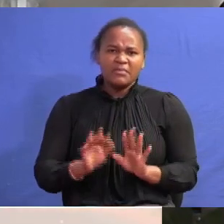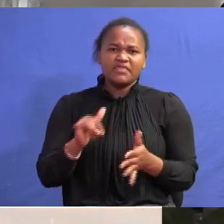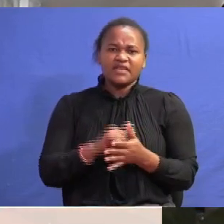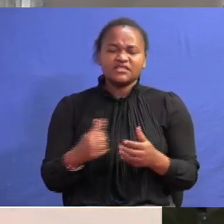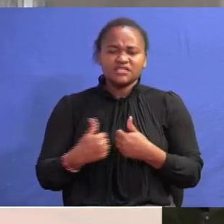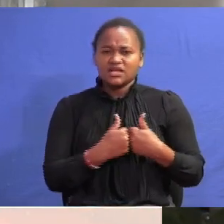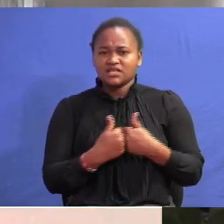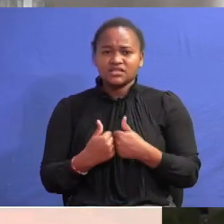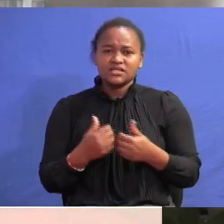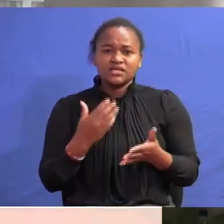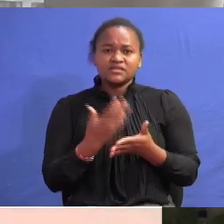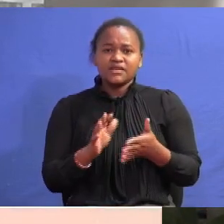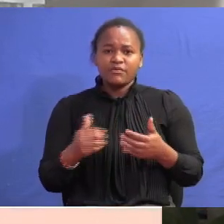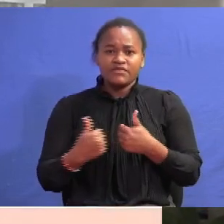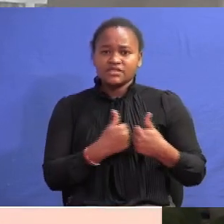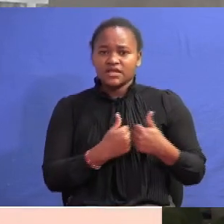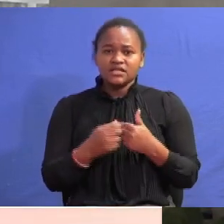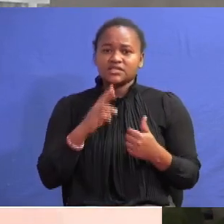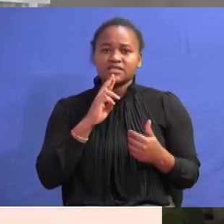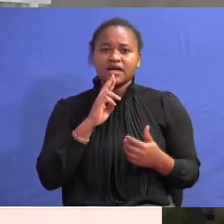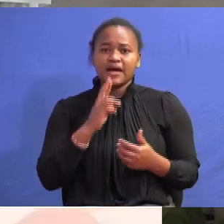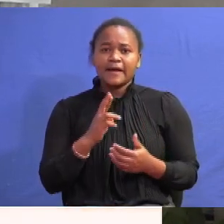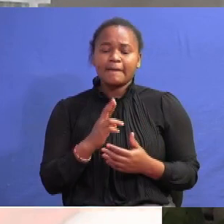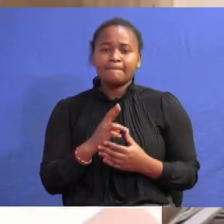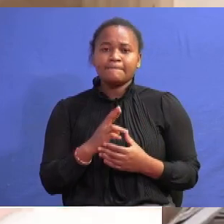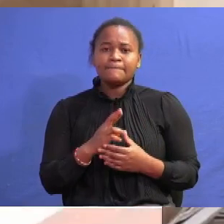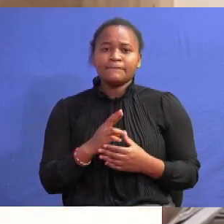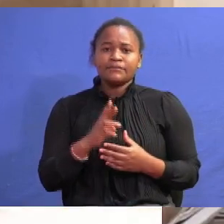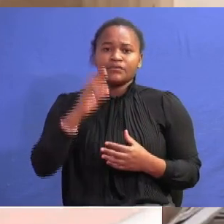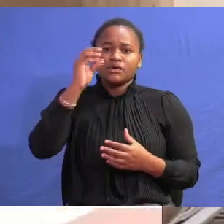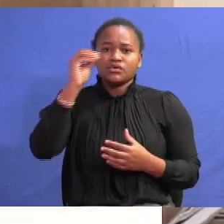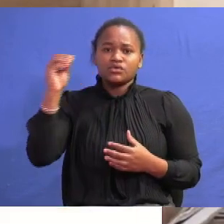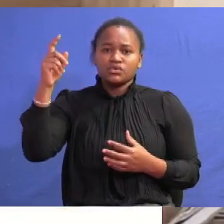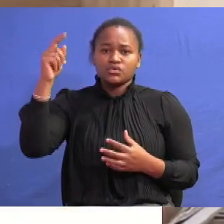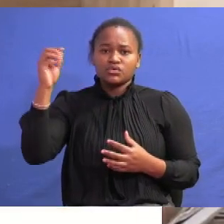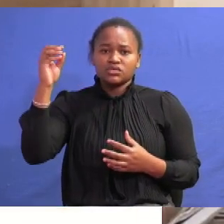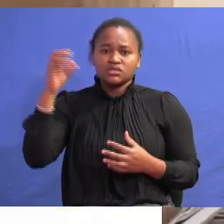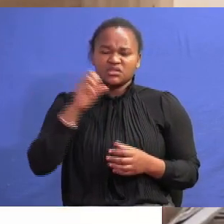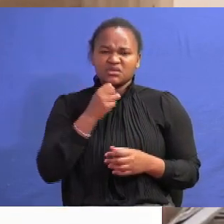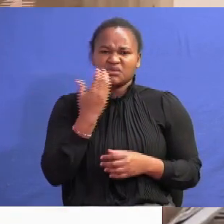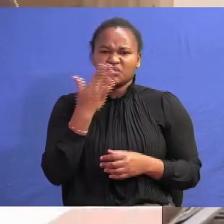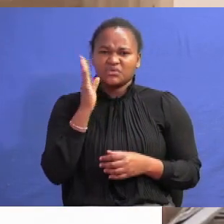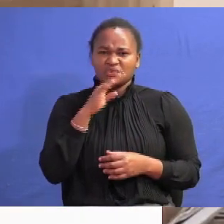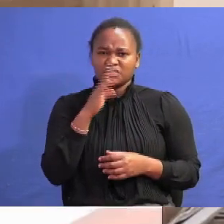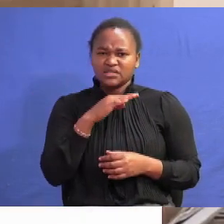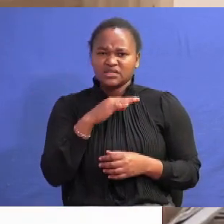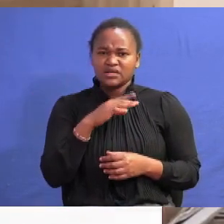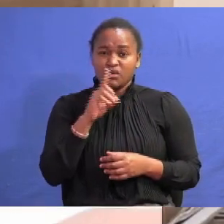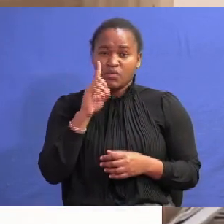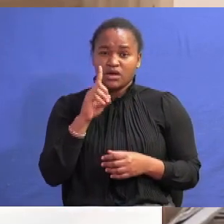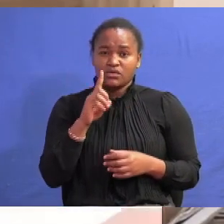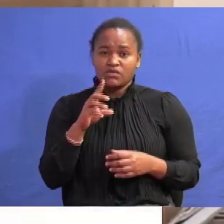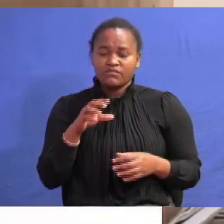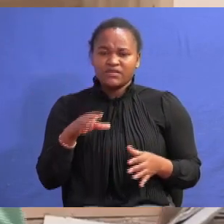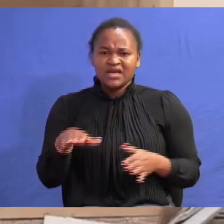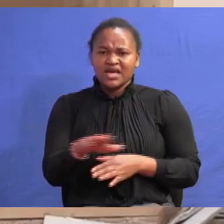Challenges zenye zinapatwa tikana kwa hii muti sana sana ni root rot. Tunaona kwamba ukipanda mahali penye maji huwa